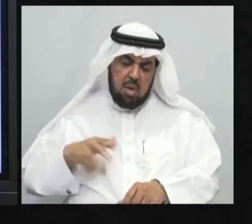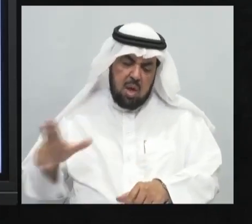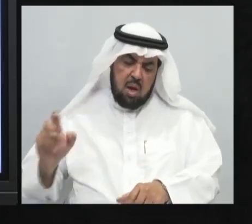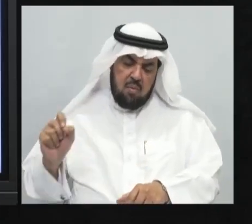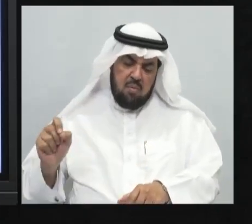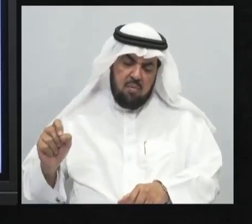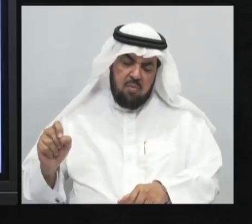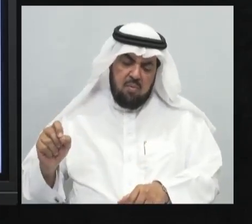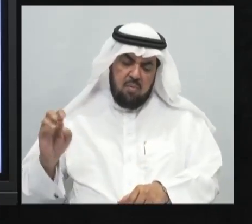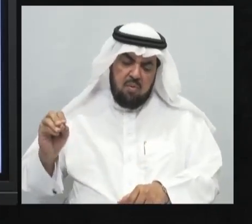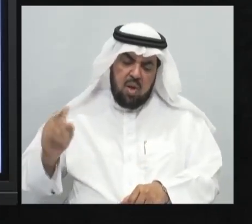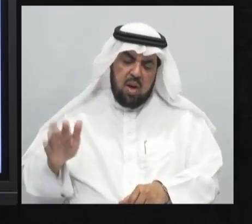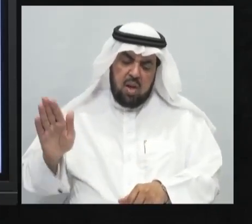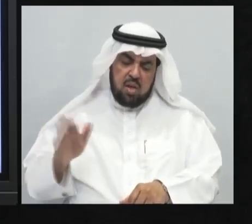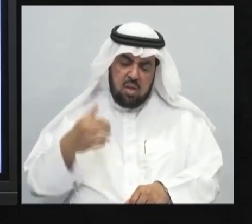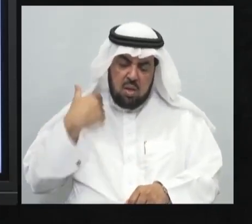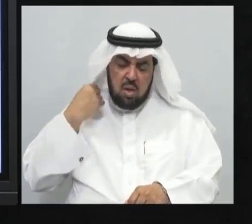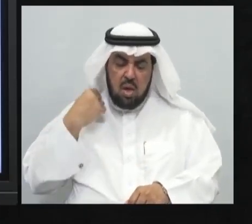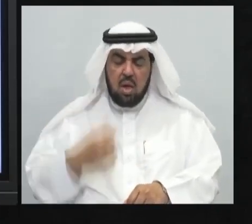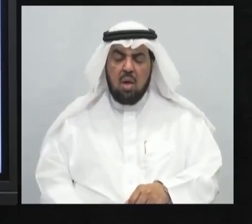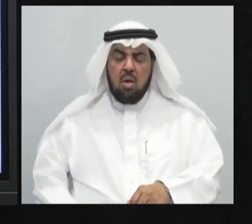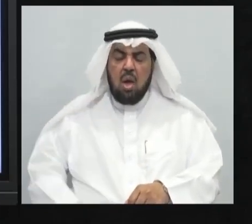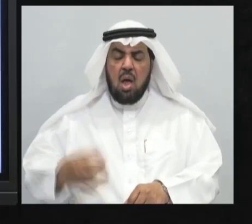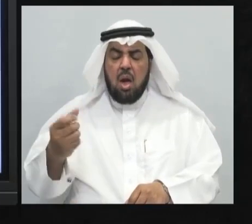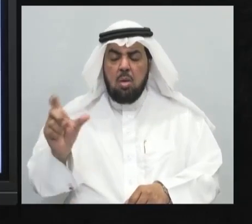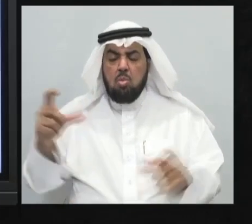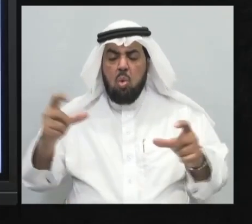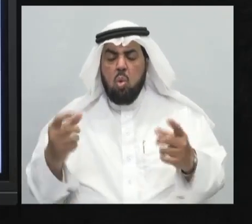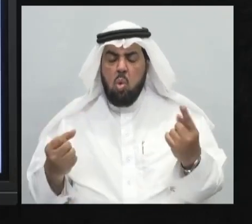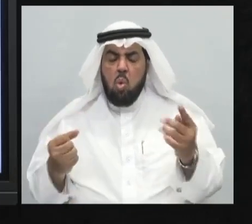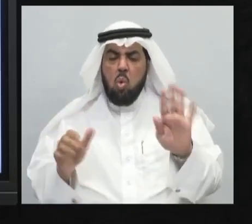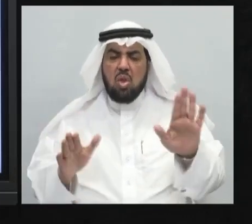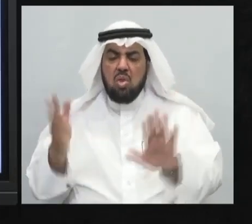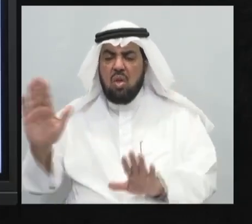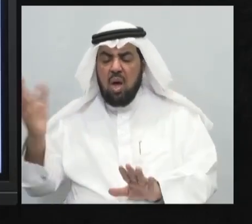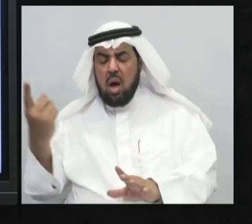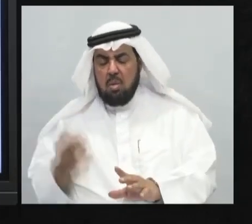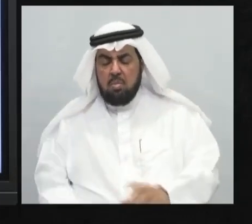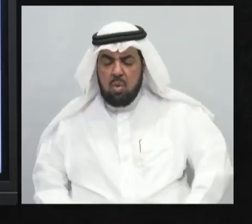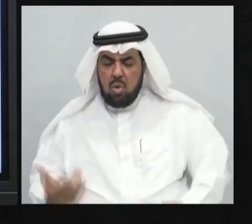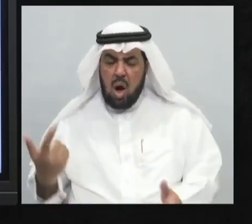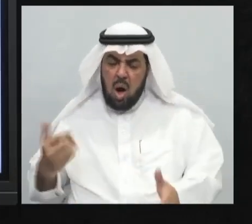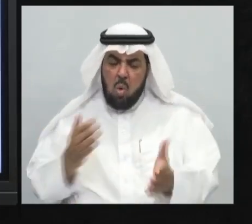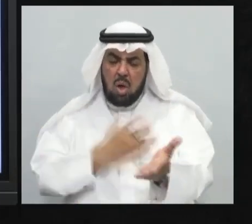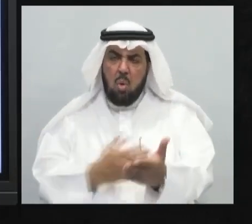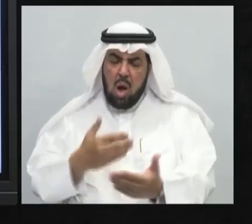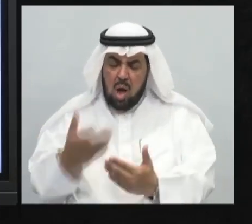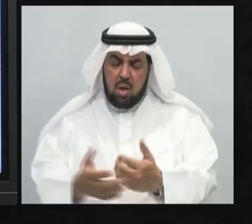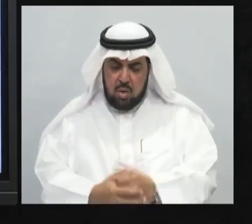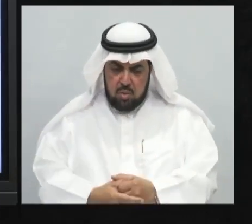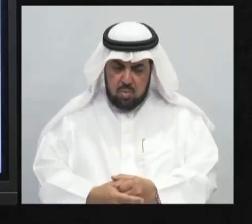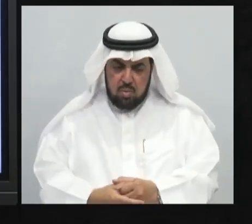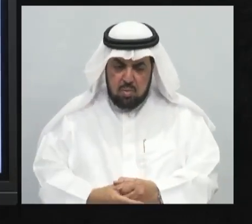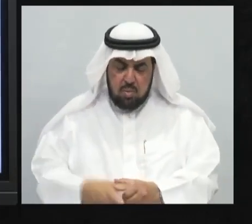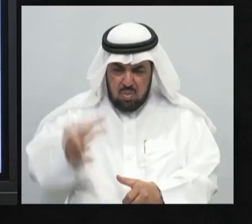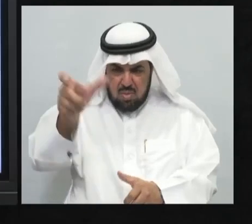الفهرس الاندكس هذه تكون موجوده اما في اخر التقرير وايانا تكون في اول التقرير ولكن قائمه المحتويات